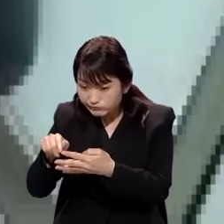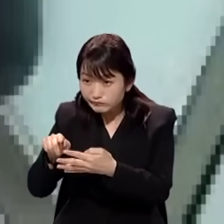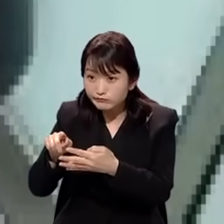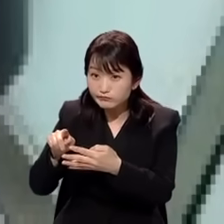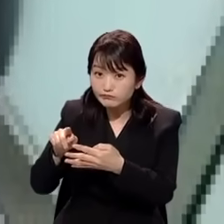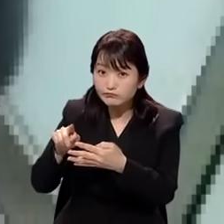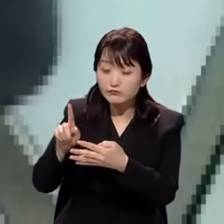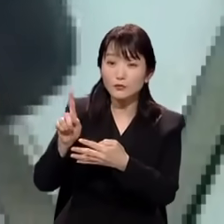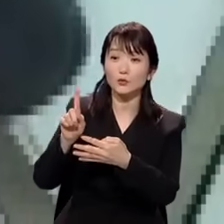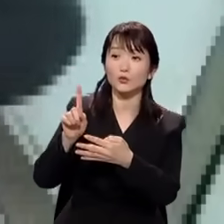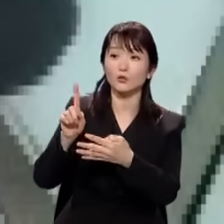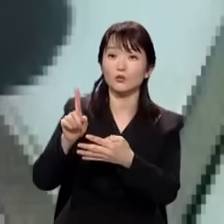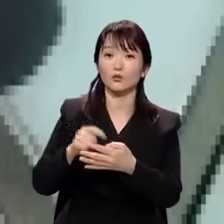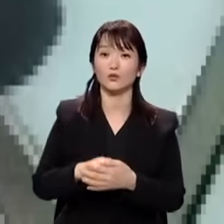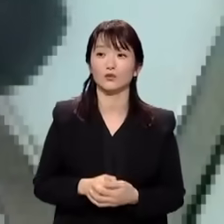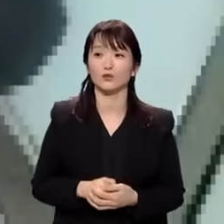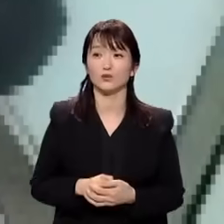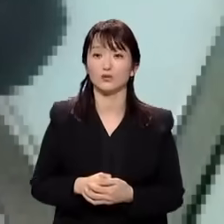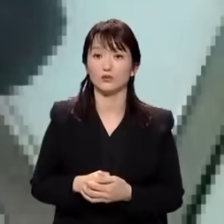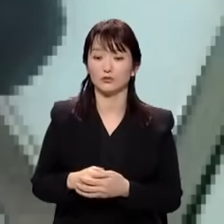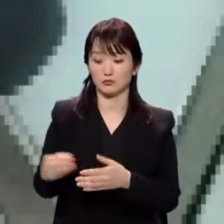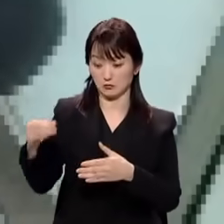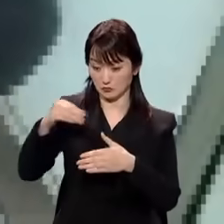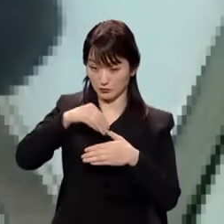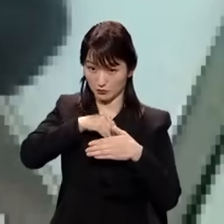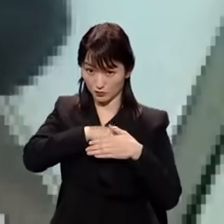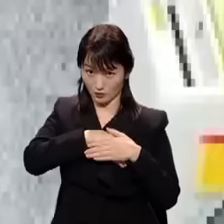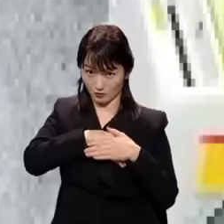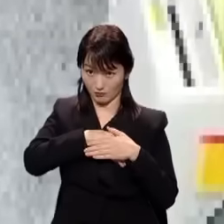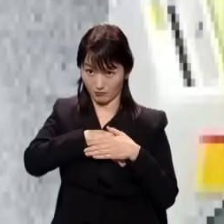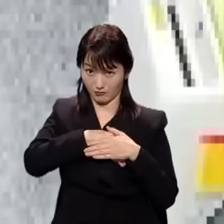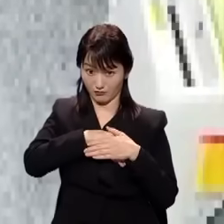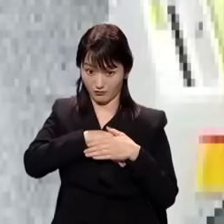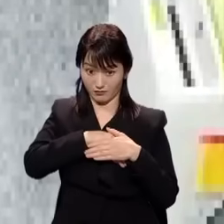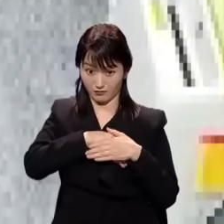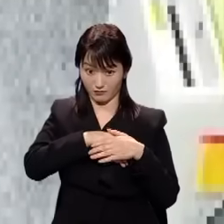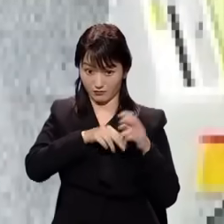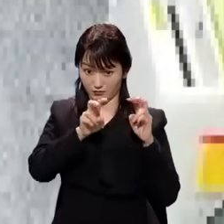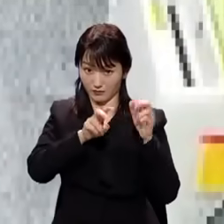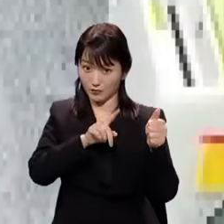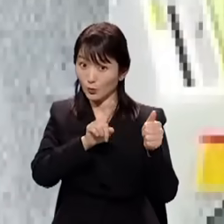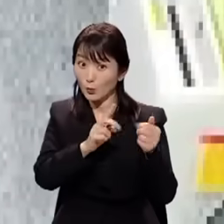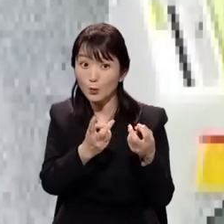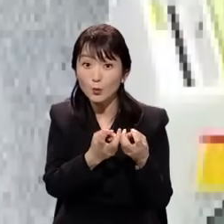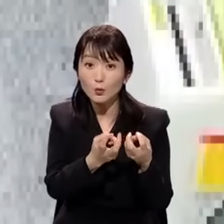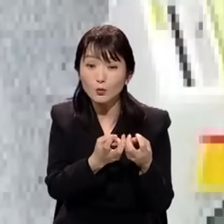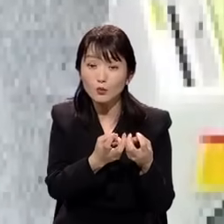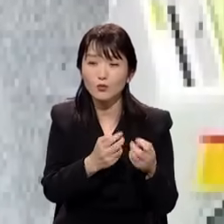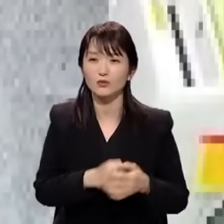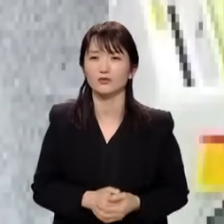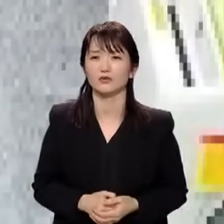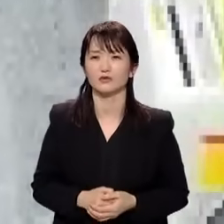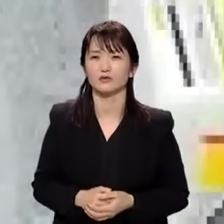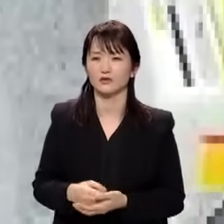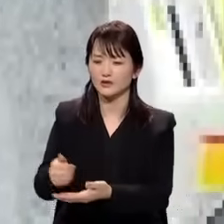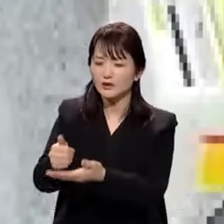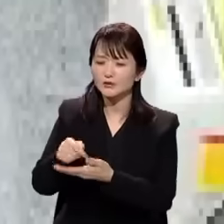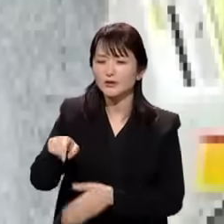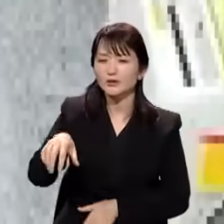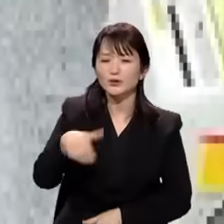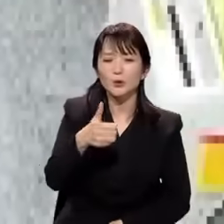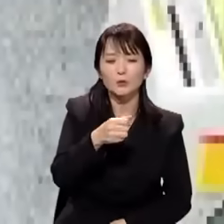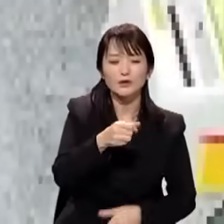지금 쑥 집어넣었어. 자, 그러면서 사장님이 어떻게 할까요? 아유 손님 여기 5만 원어치